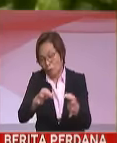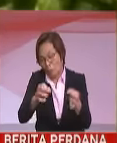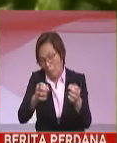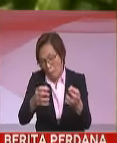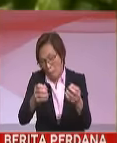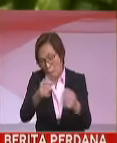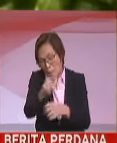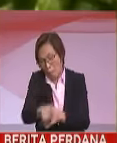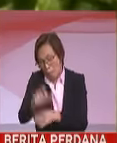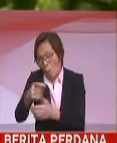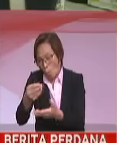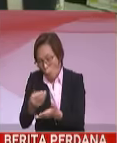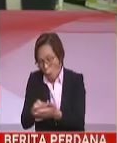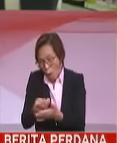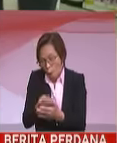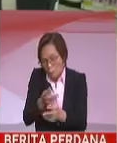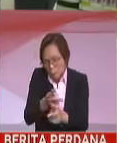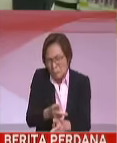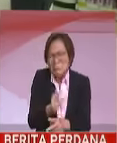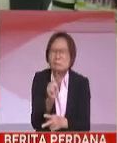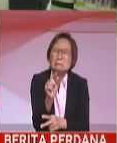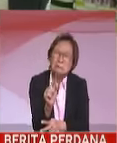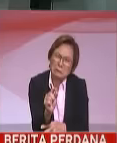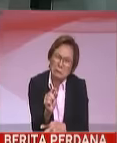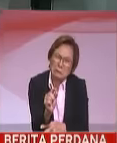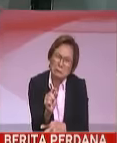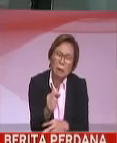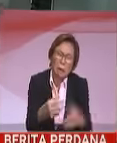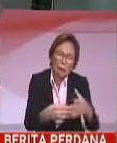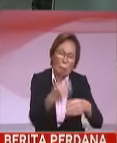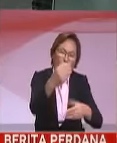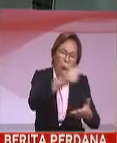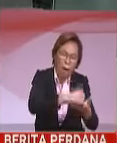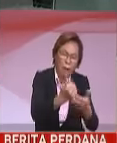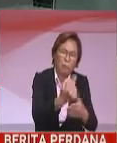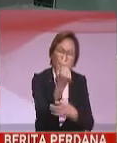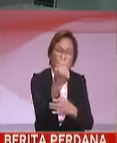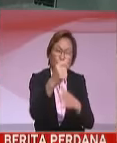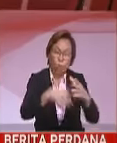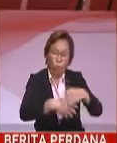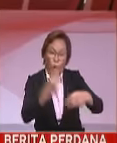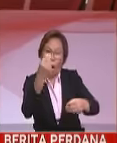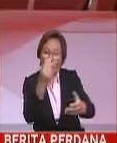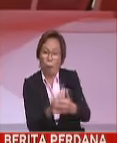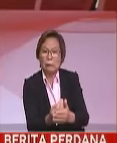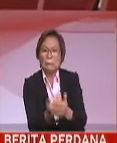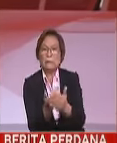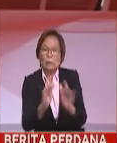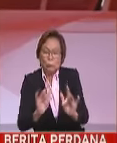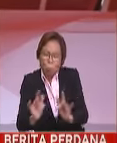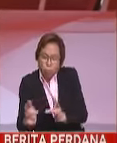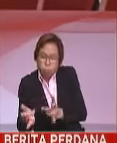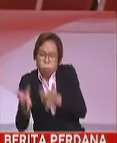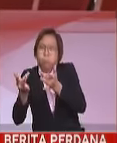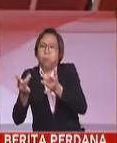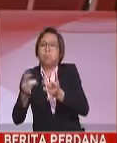mereka mempunyai wang simpanan sangat minimum. Pengeluaran akaun satu ini mampu mengurangkan beban ahli